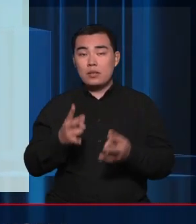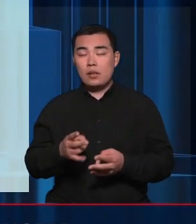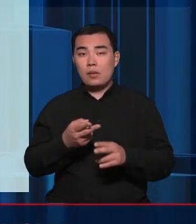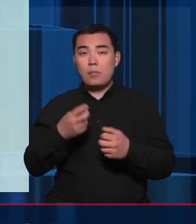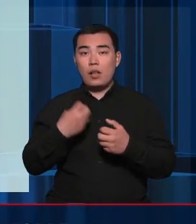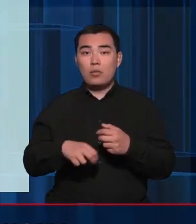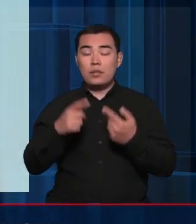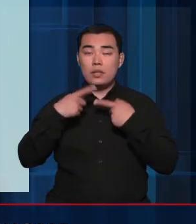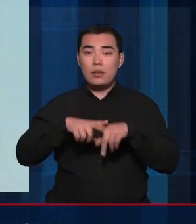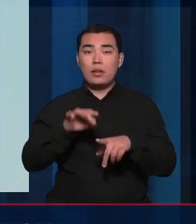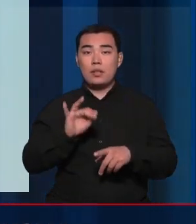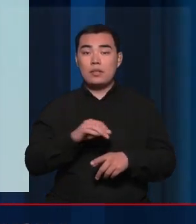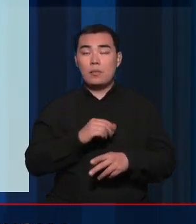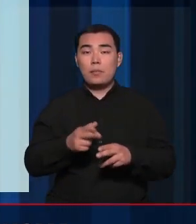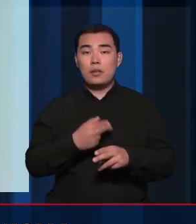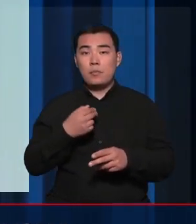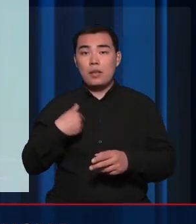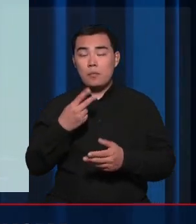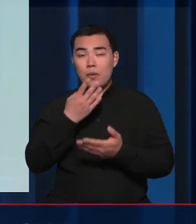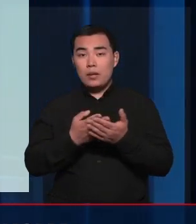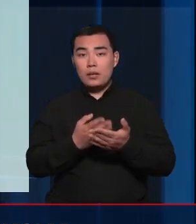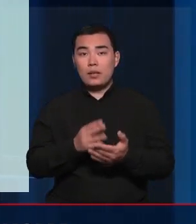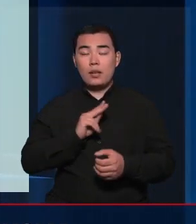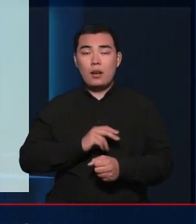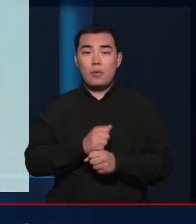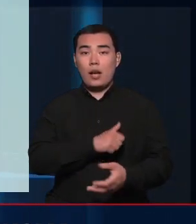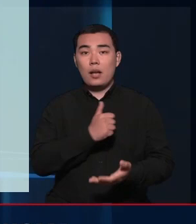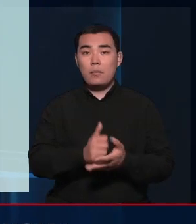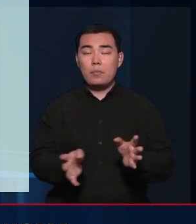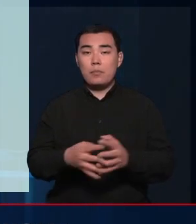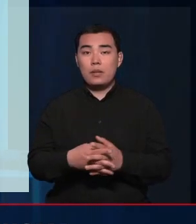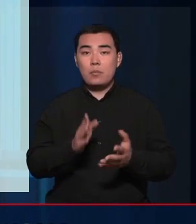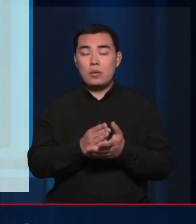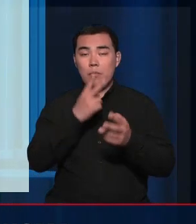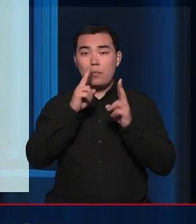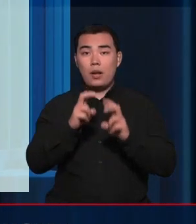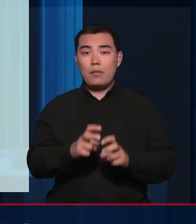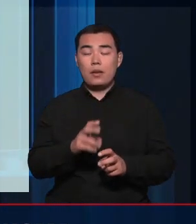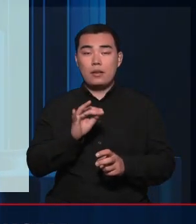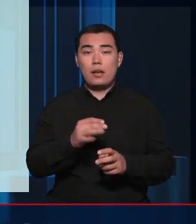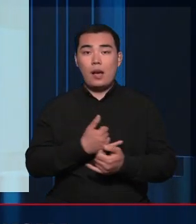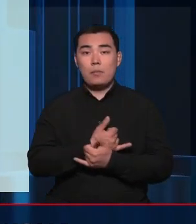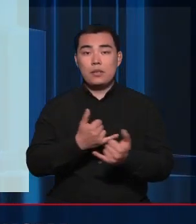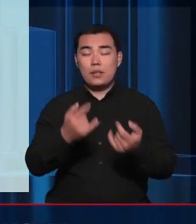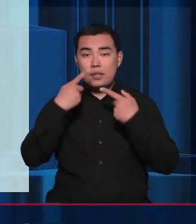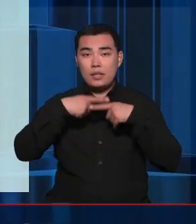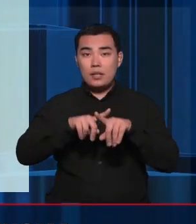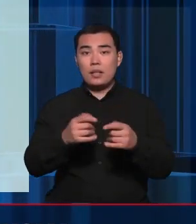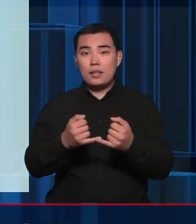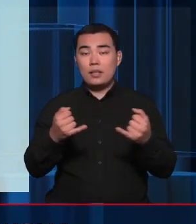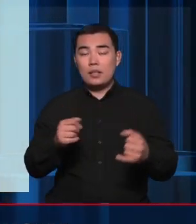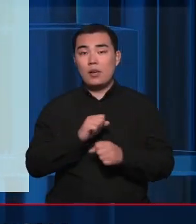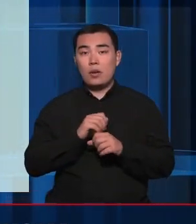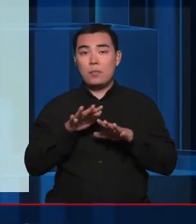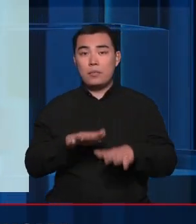поломок оборудования и порчи продуктов питания. Правительству совместно с акиматами следует провести ревизию обеспеченности инженерной инфраструктурой курортных